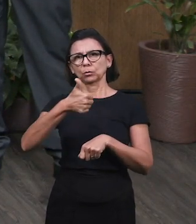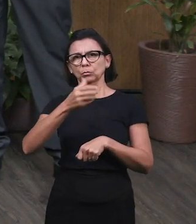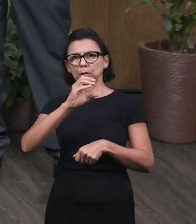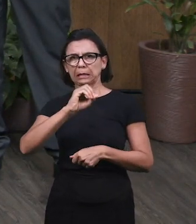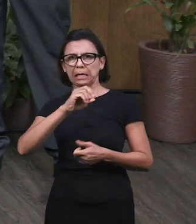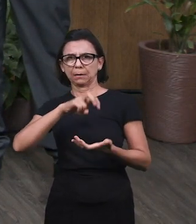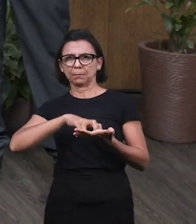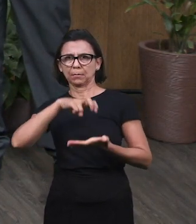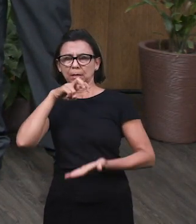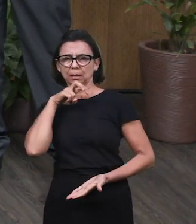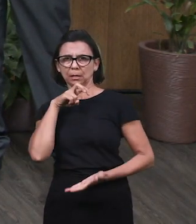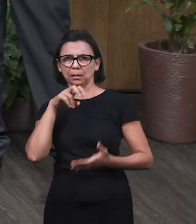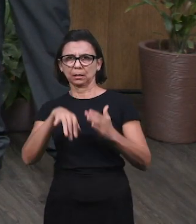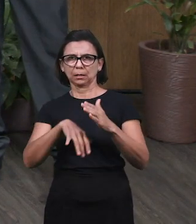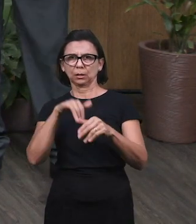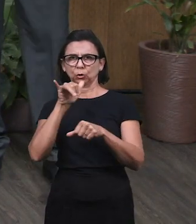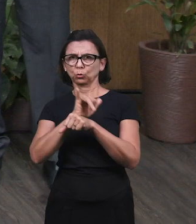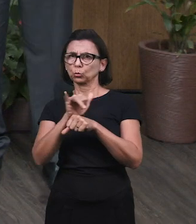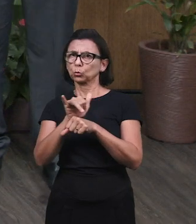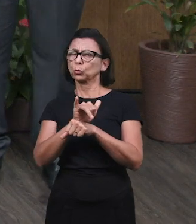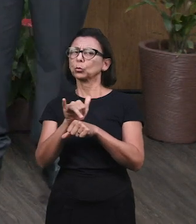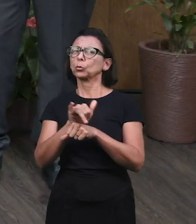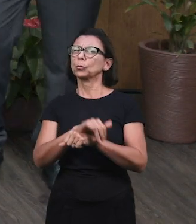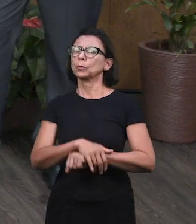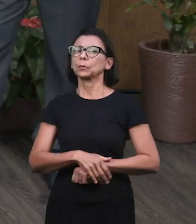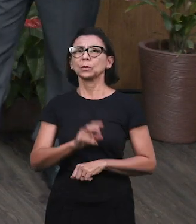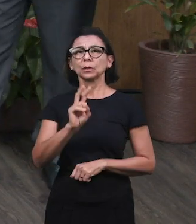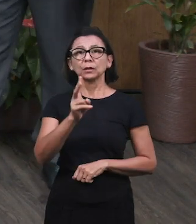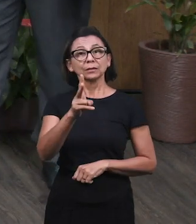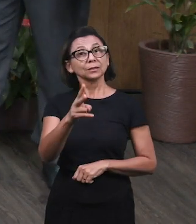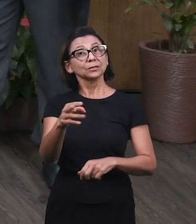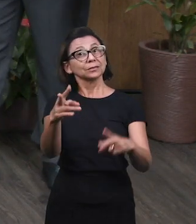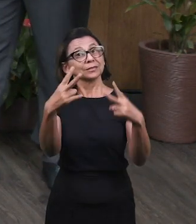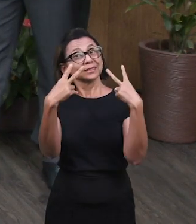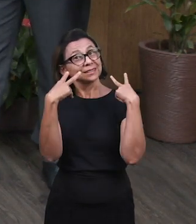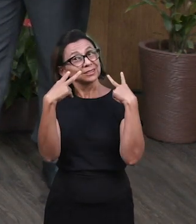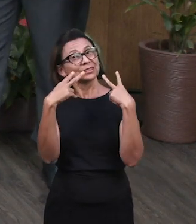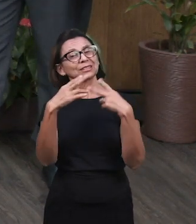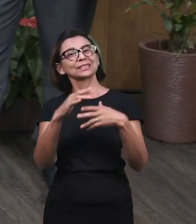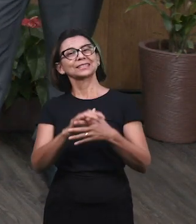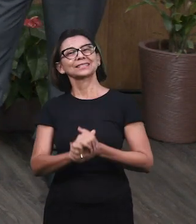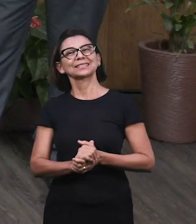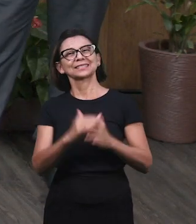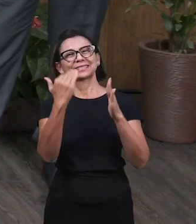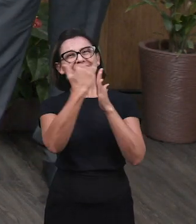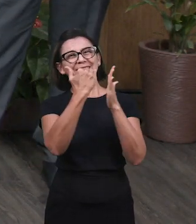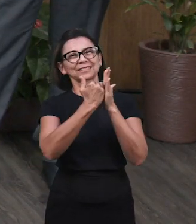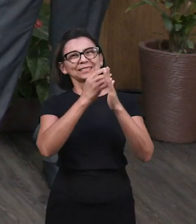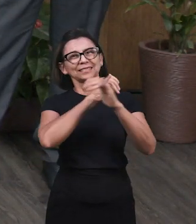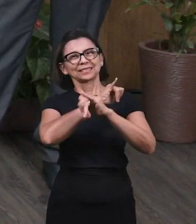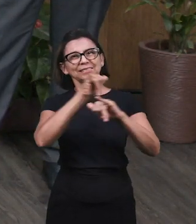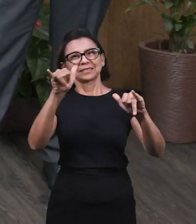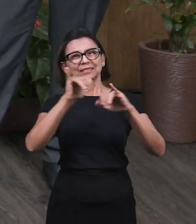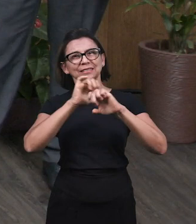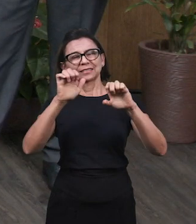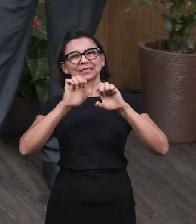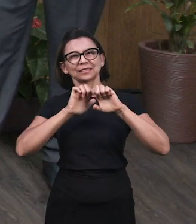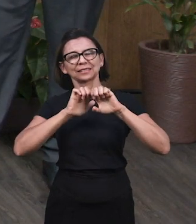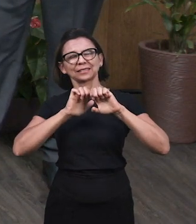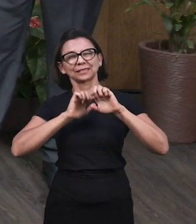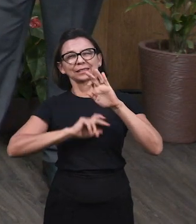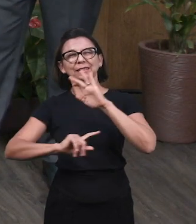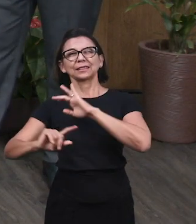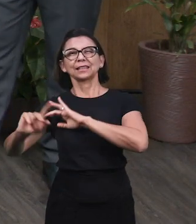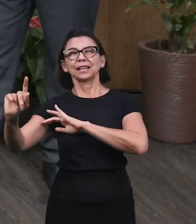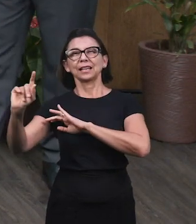Continuez à assister à la programmation en annonçant l'évangile éternel avec les volets qui viendront dans la séquence. Nous laisserons une